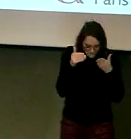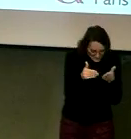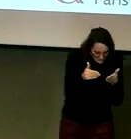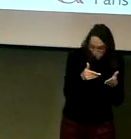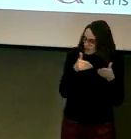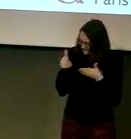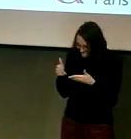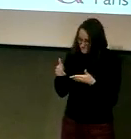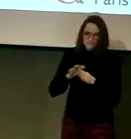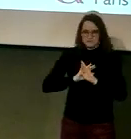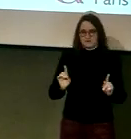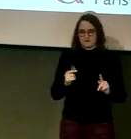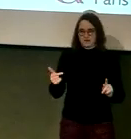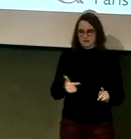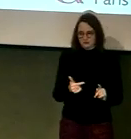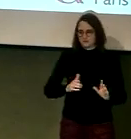l'enfant.